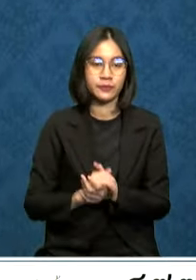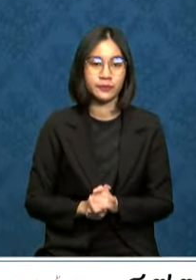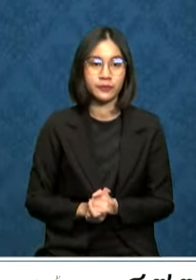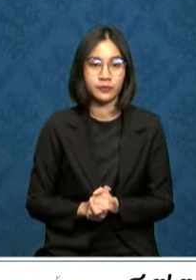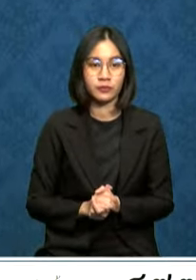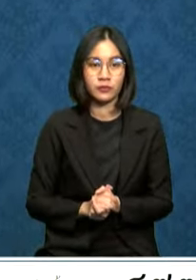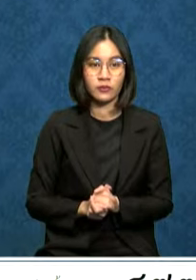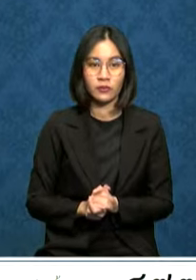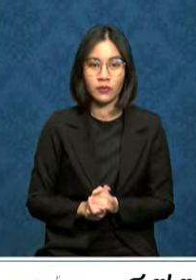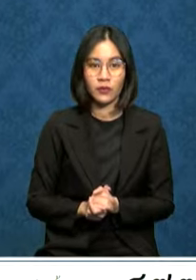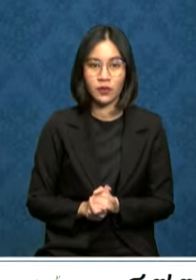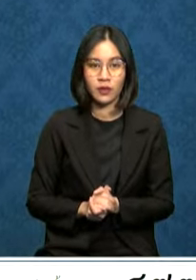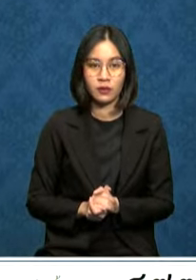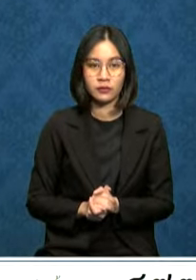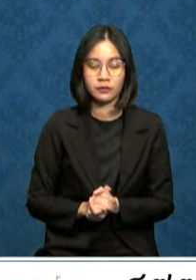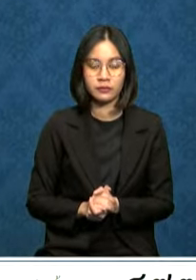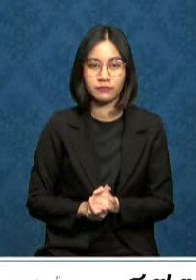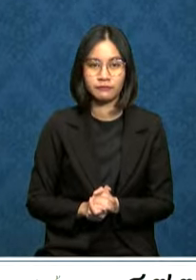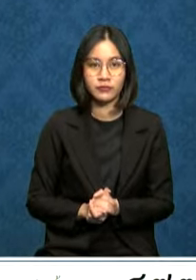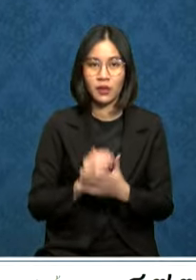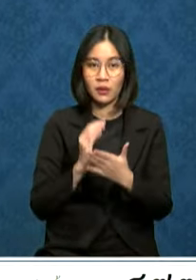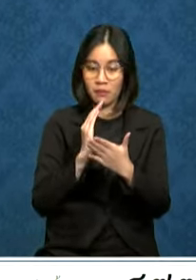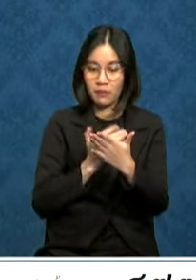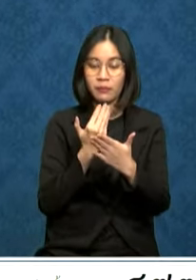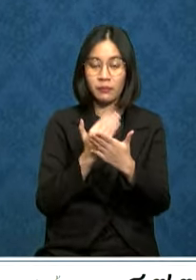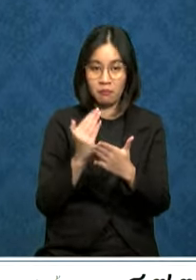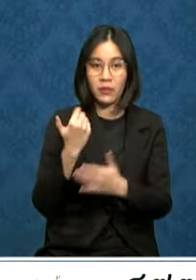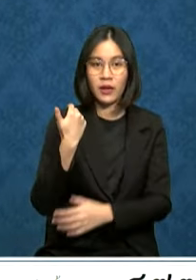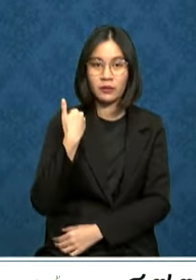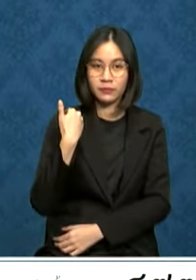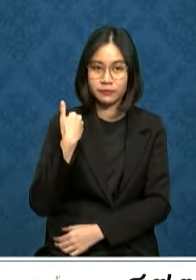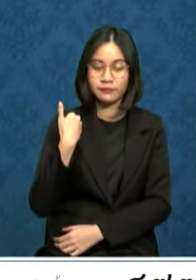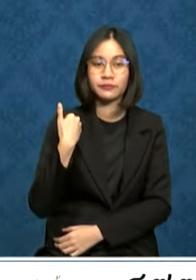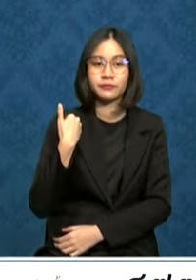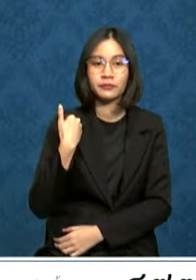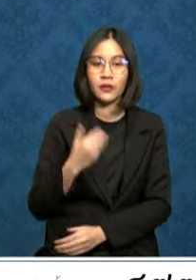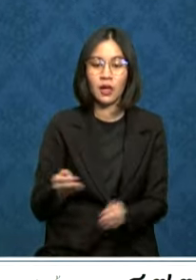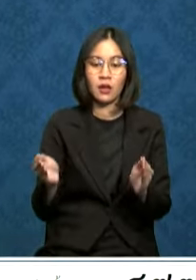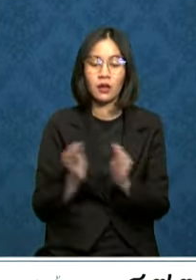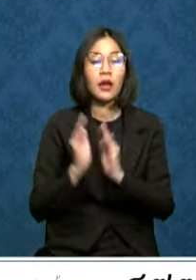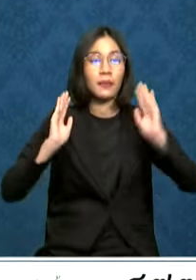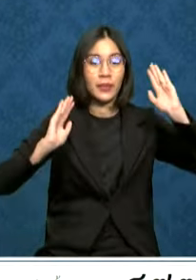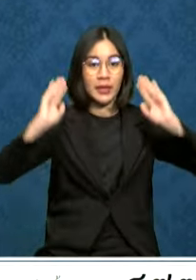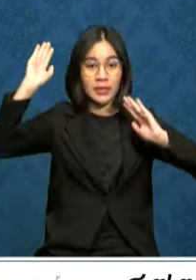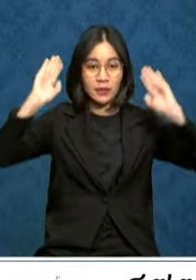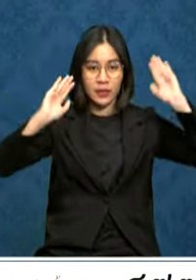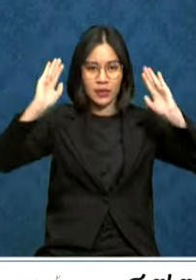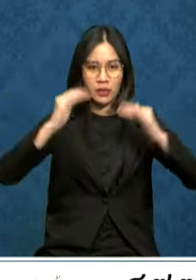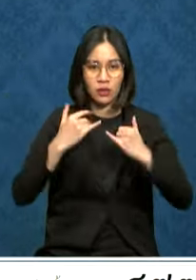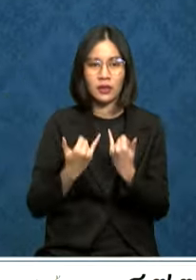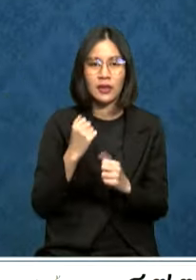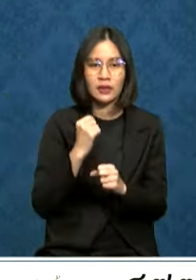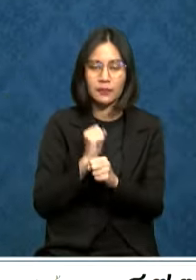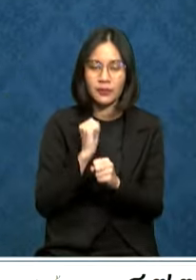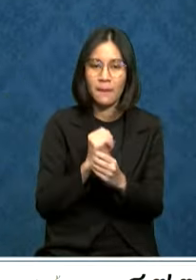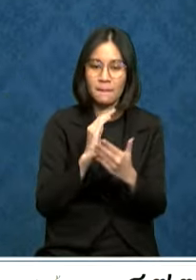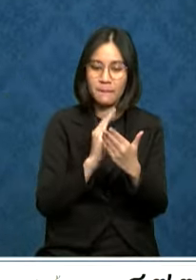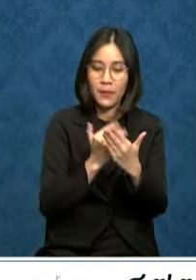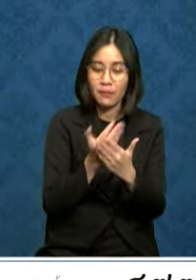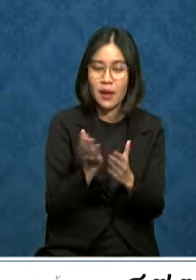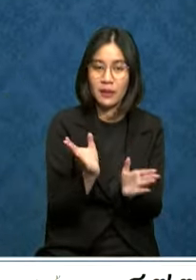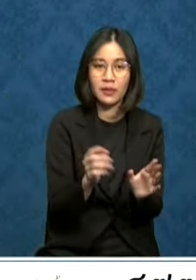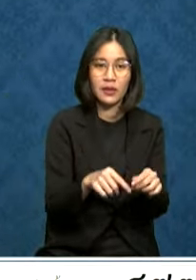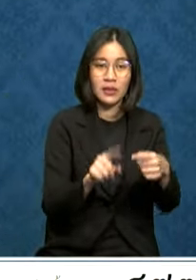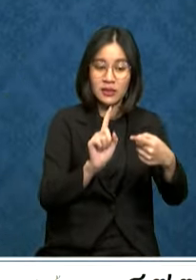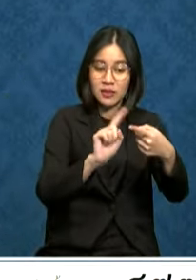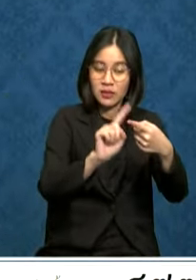วมีการแ่งด้วยนะคะว่าประชามติทเราจะทำคือจะต้องแ่งเป็สองประเภ